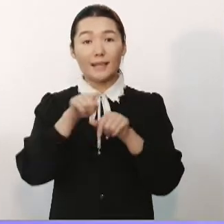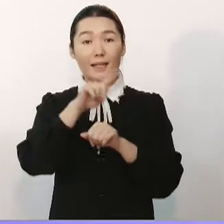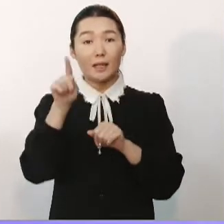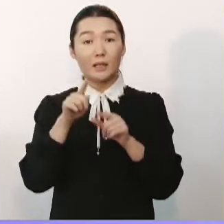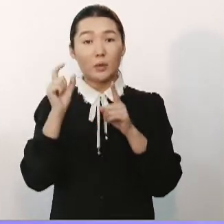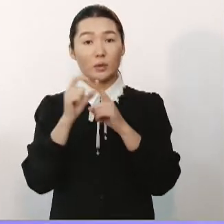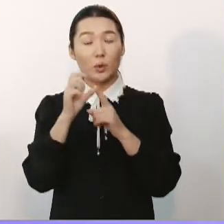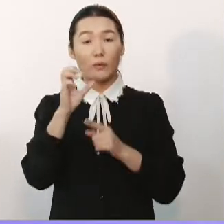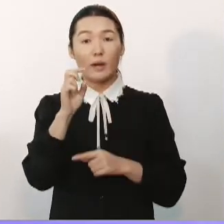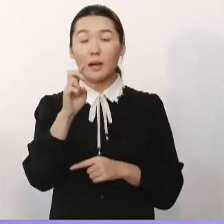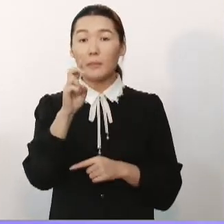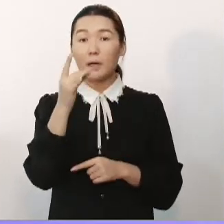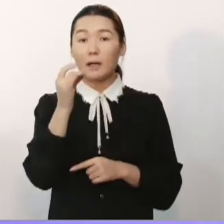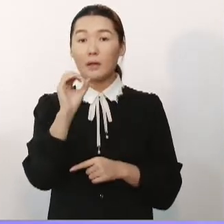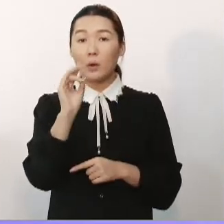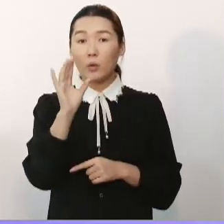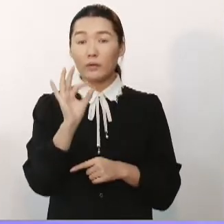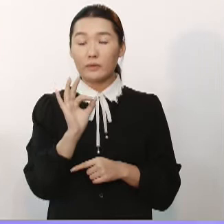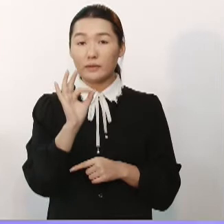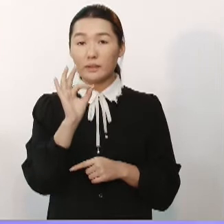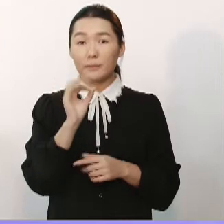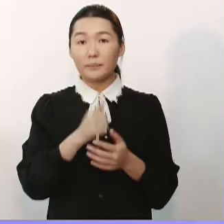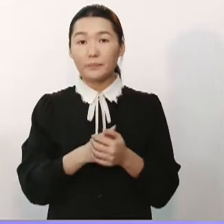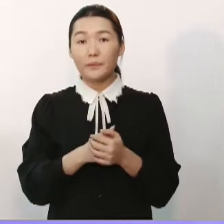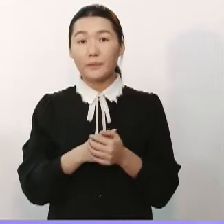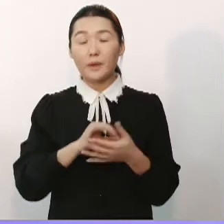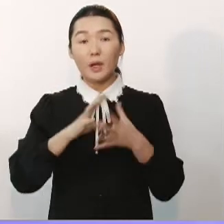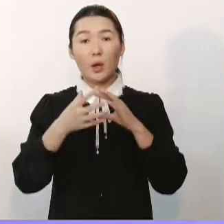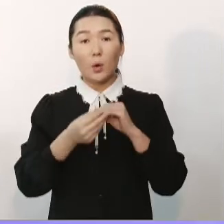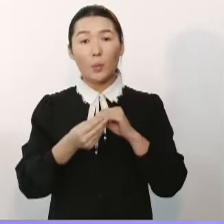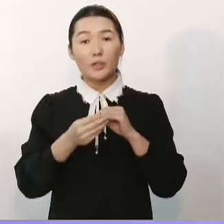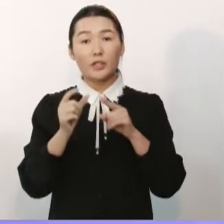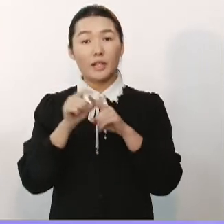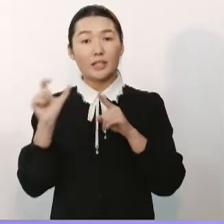слово «бревное». Общая часть – бревен.